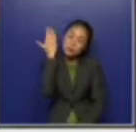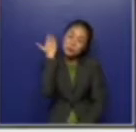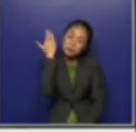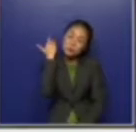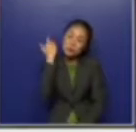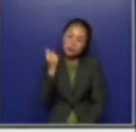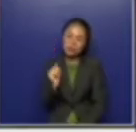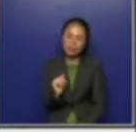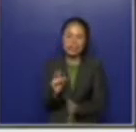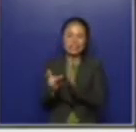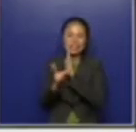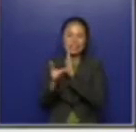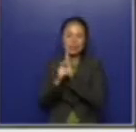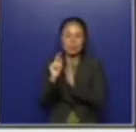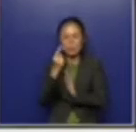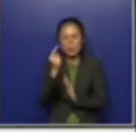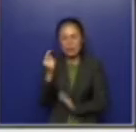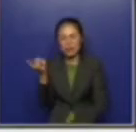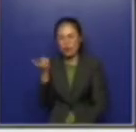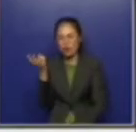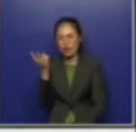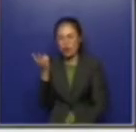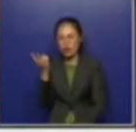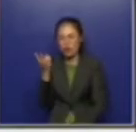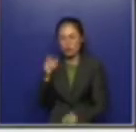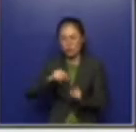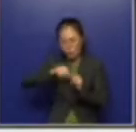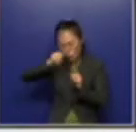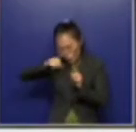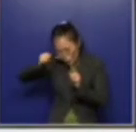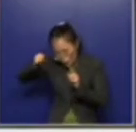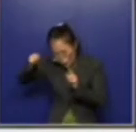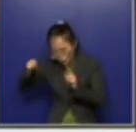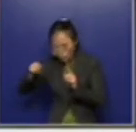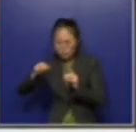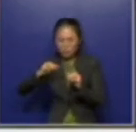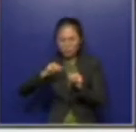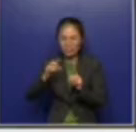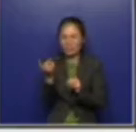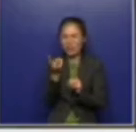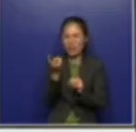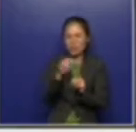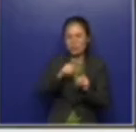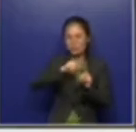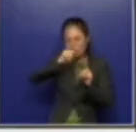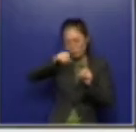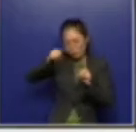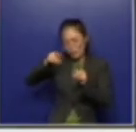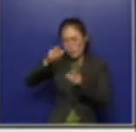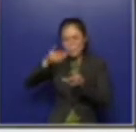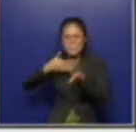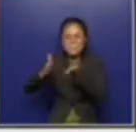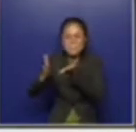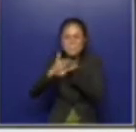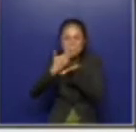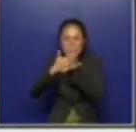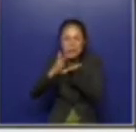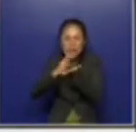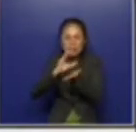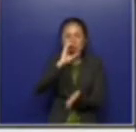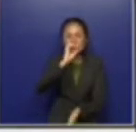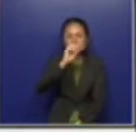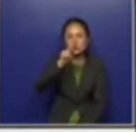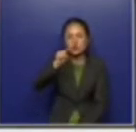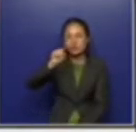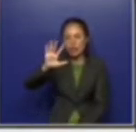รได้มากไม่ได้ครับมันไปซอยความถี่ไม่ได้ครับ1เมกะเฮิรตซ์เนี่ยมันซอยได้จริงก็ 0.5 เขาเรียกชิปความถี่กันพอใกล้กันปุ๊บมันก็เ